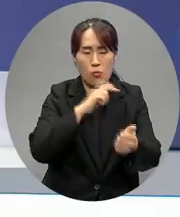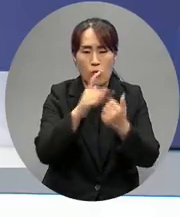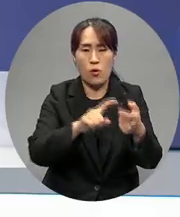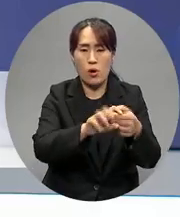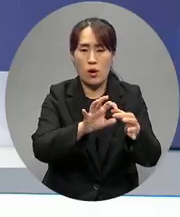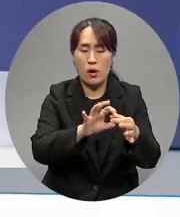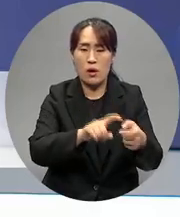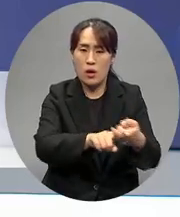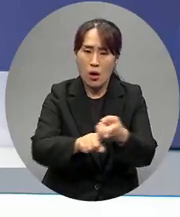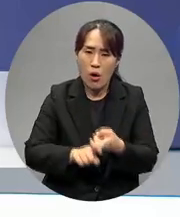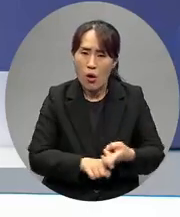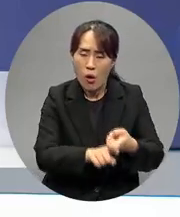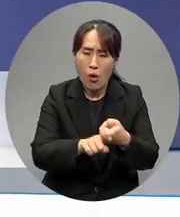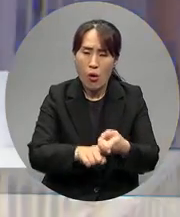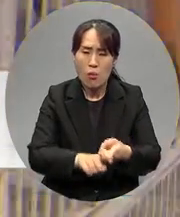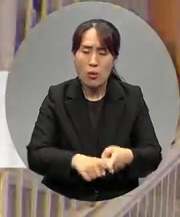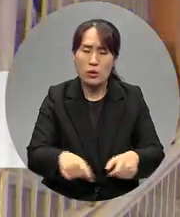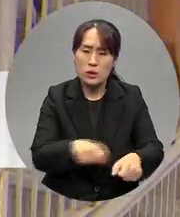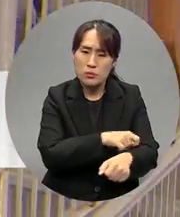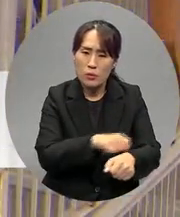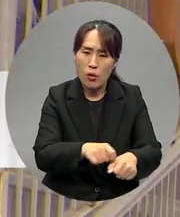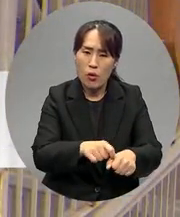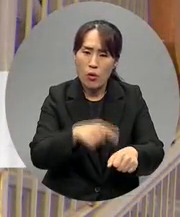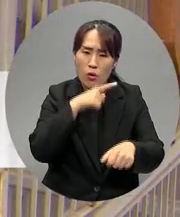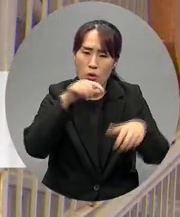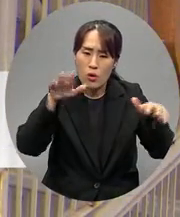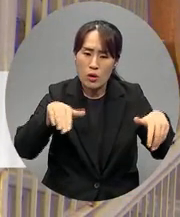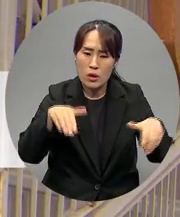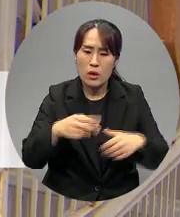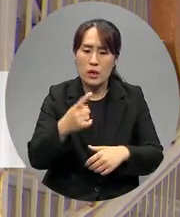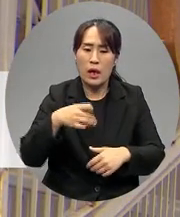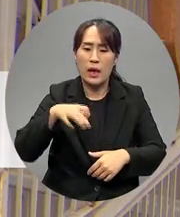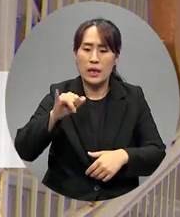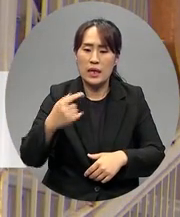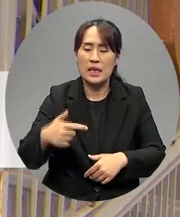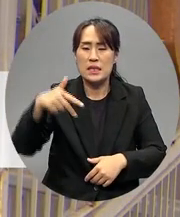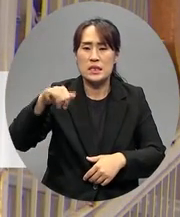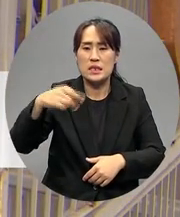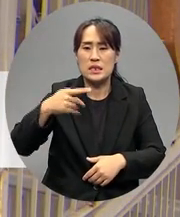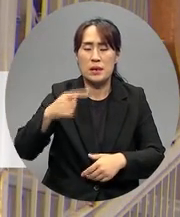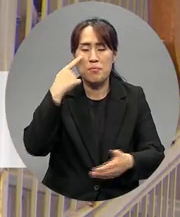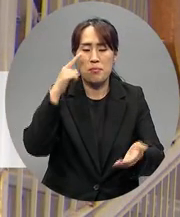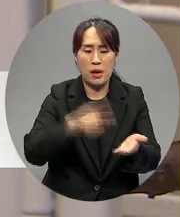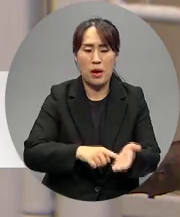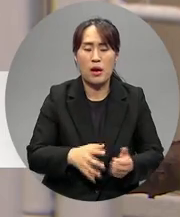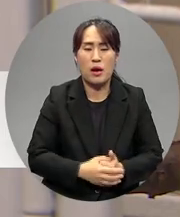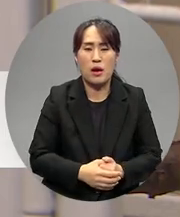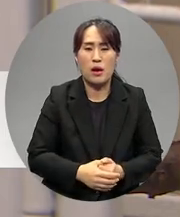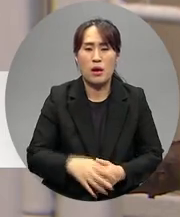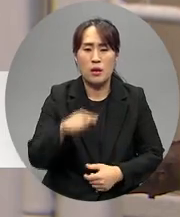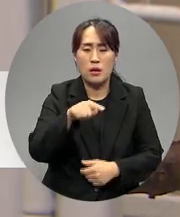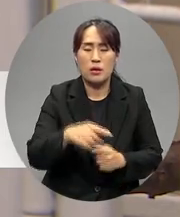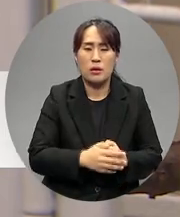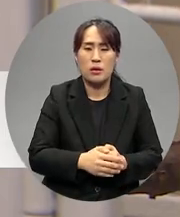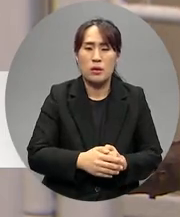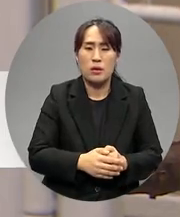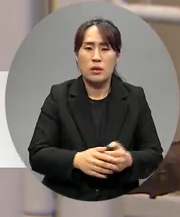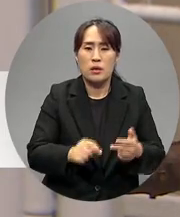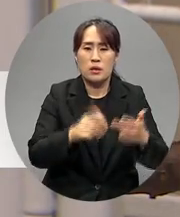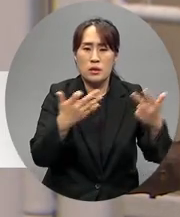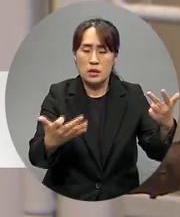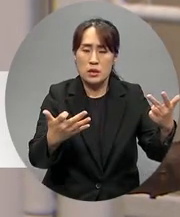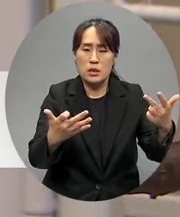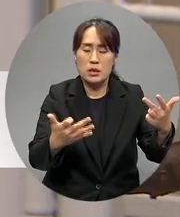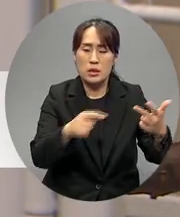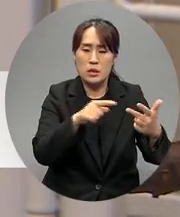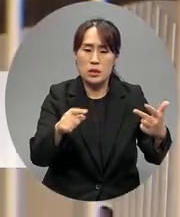국제자연보호연맹이 절멸 직전 희귀새로 분류하는 댕기 흰지르래기가 발견됐습니다. 청주동물원은 지난 19일